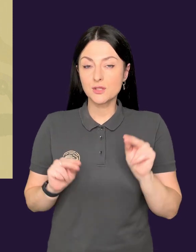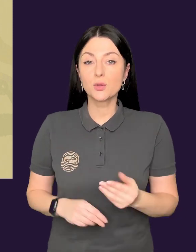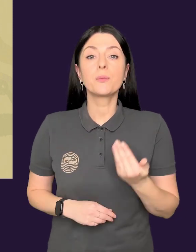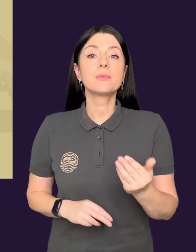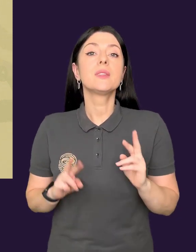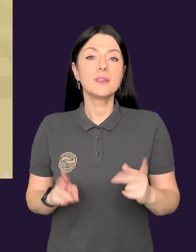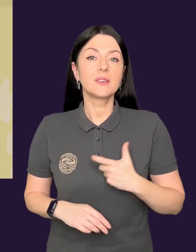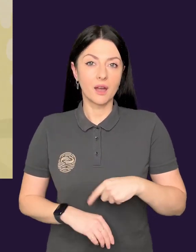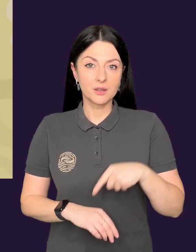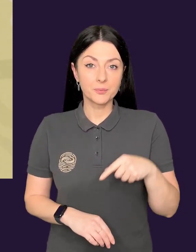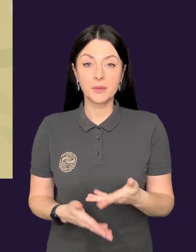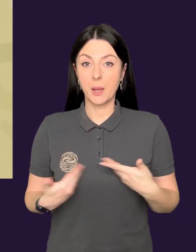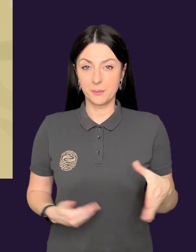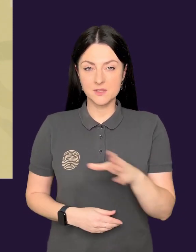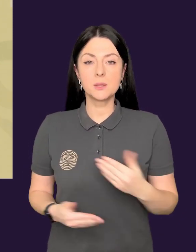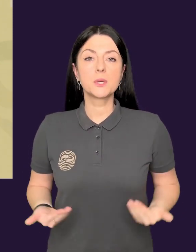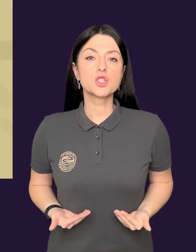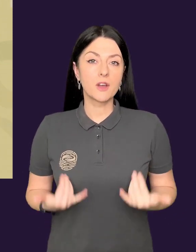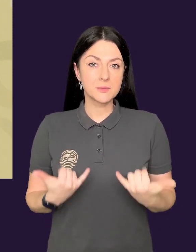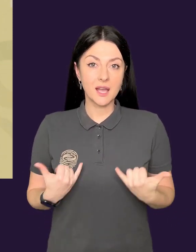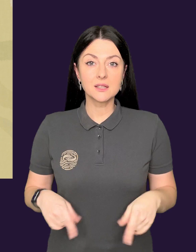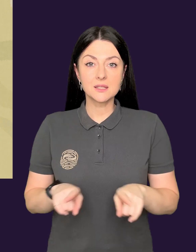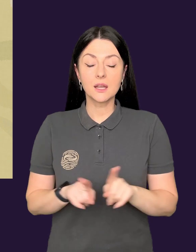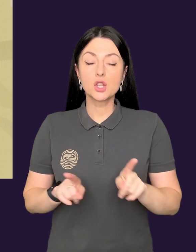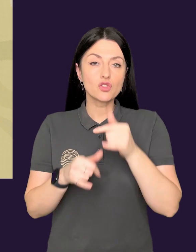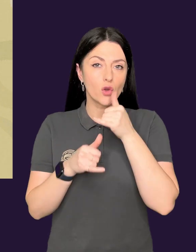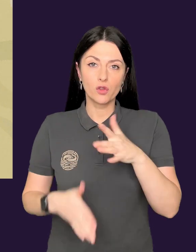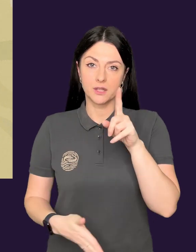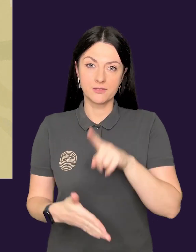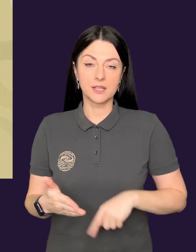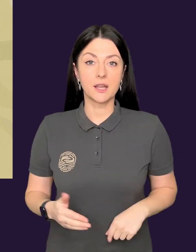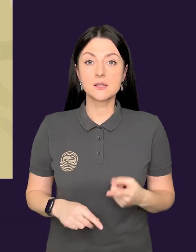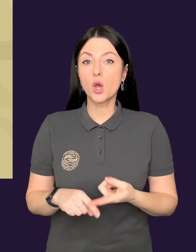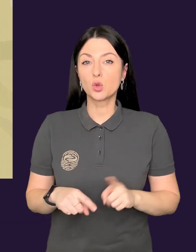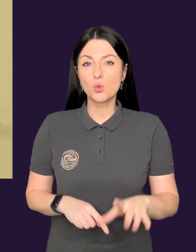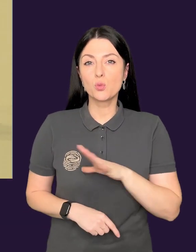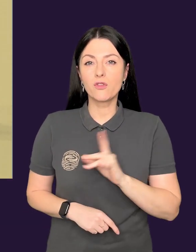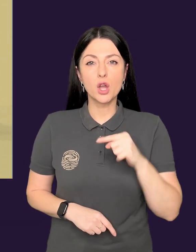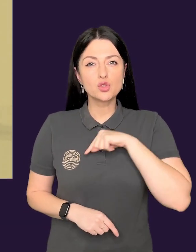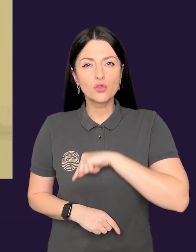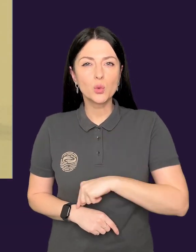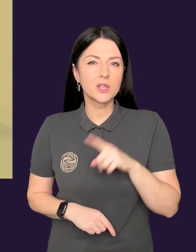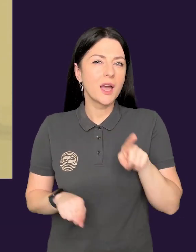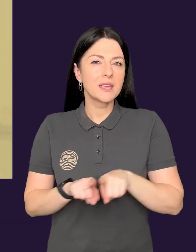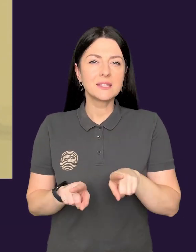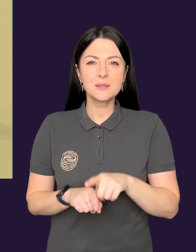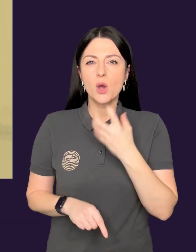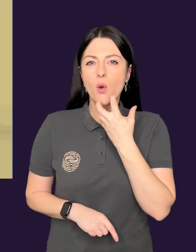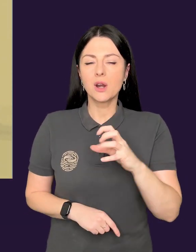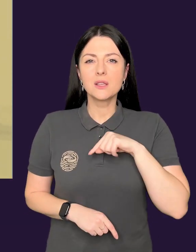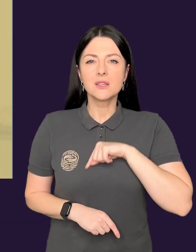Скажи чесно, ти як? Ми всі переживаємо зараз таке, що в голові не вкладається. Тому буває, що в грудях